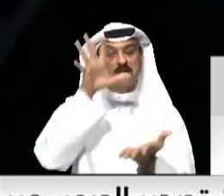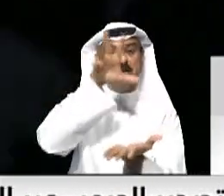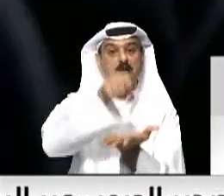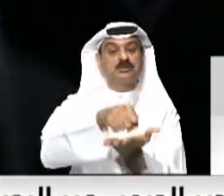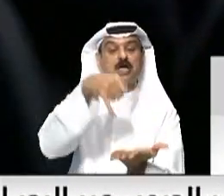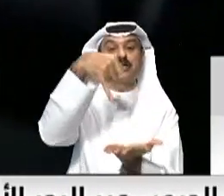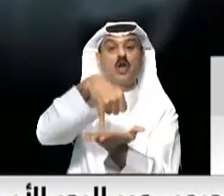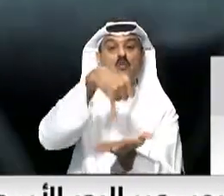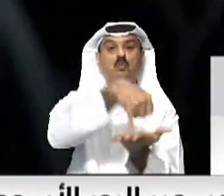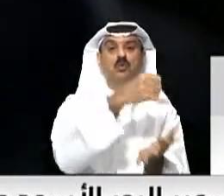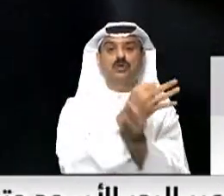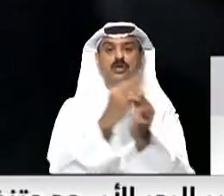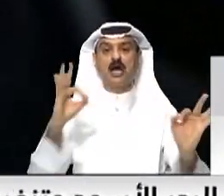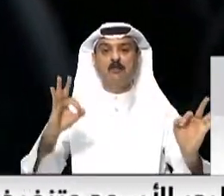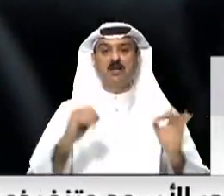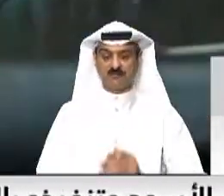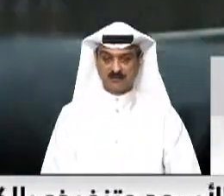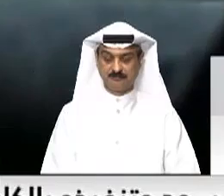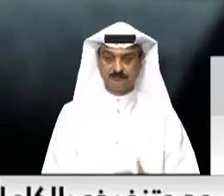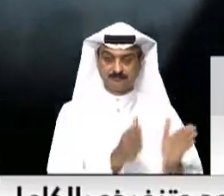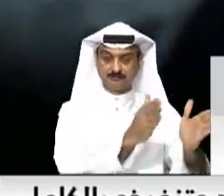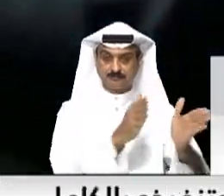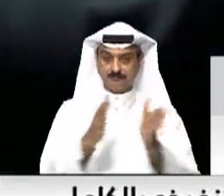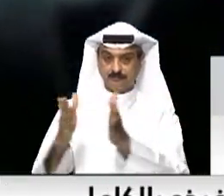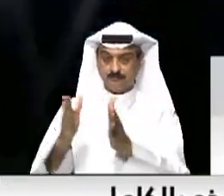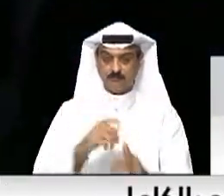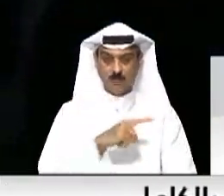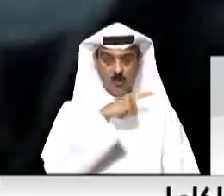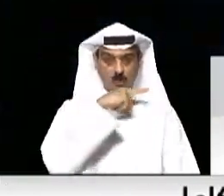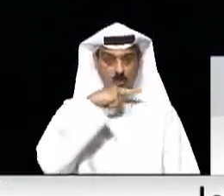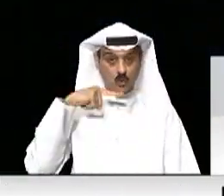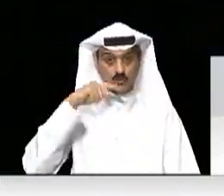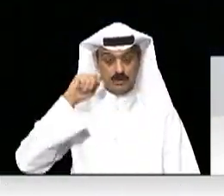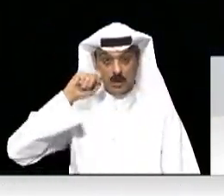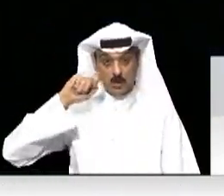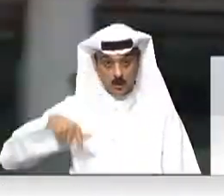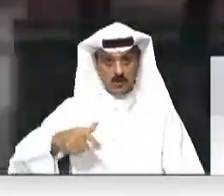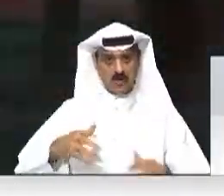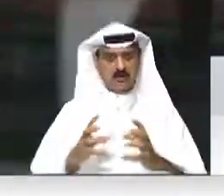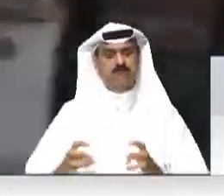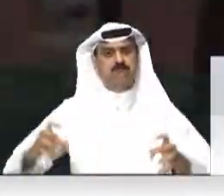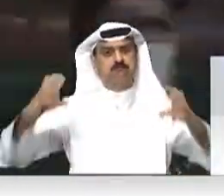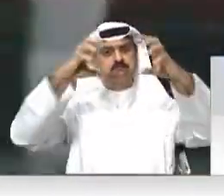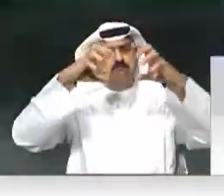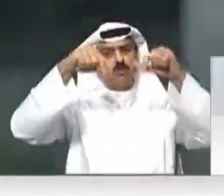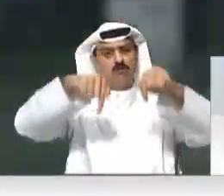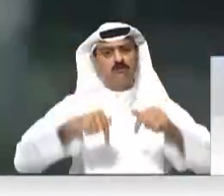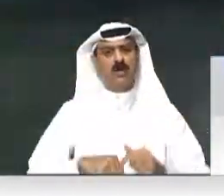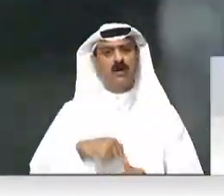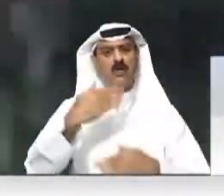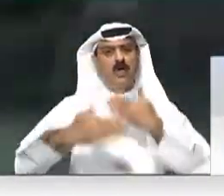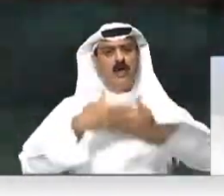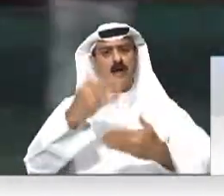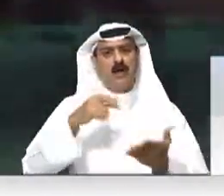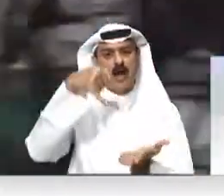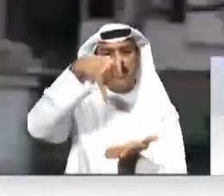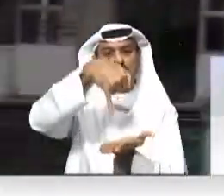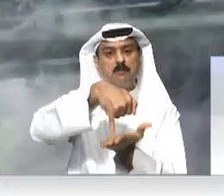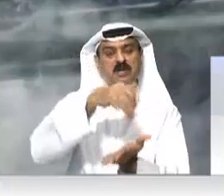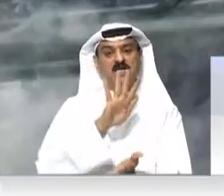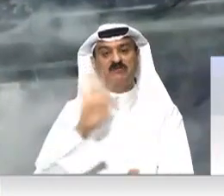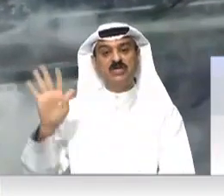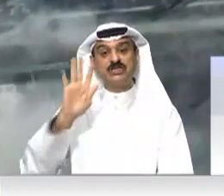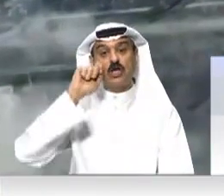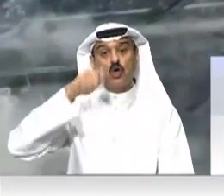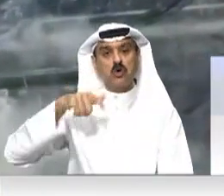المدن وتخوض وحدات اوكرانيه وروسيه معارك منذ شهور للسيطره على المدينه الواقعه في شرق